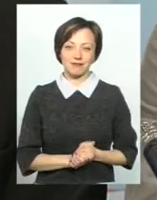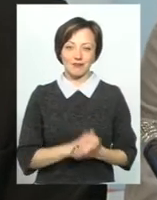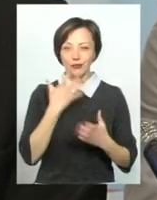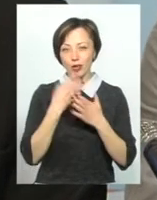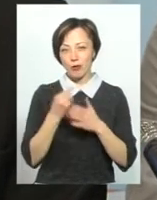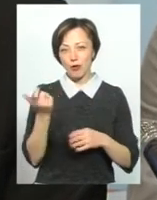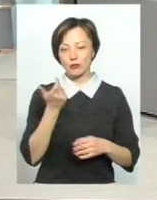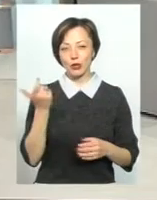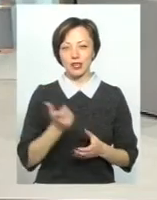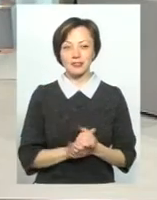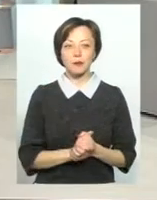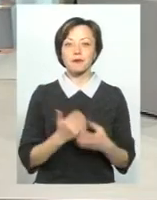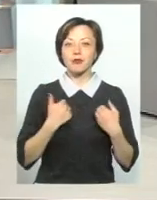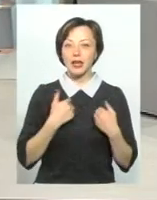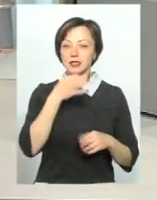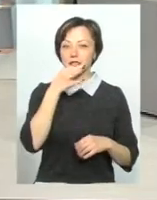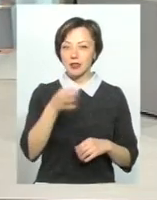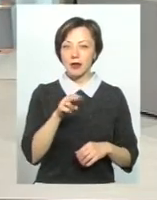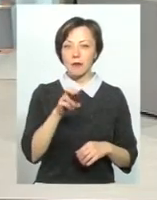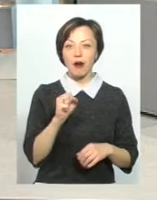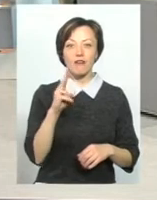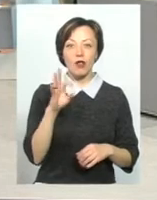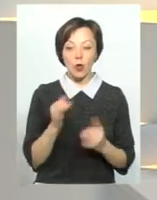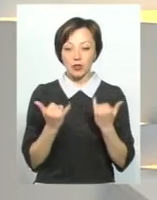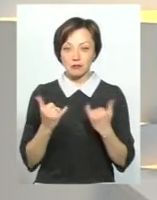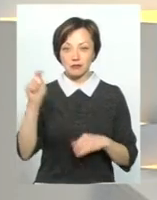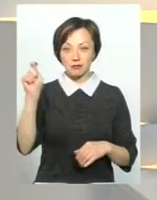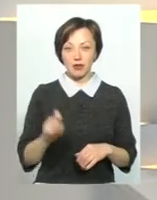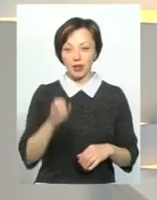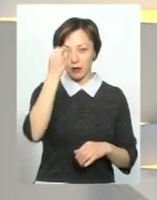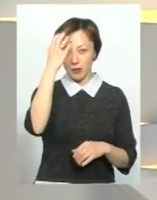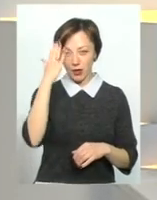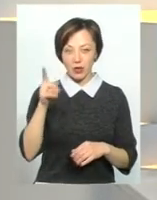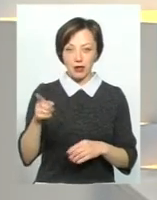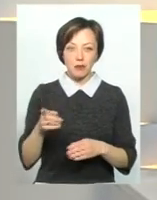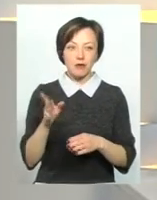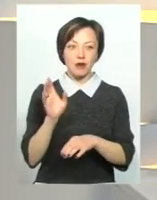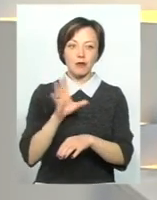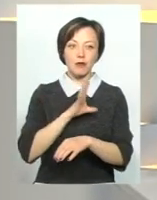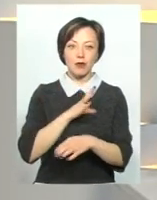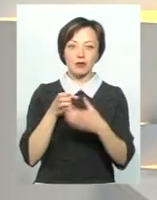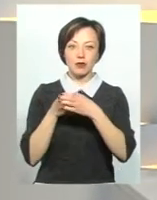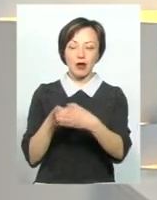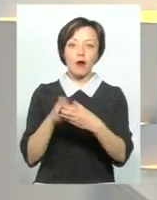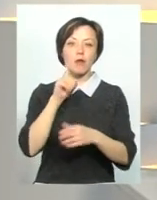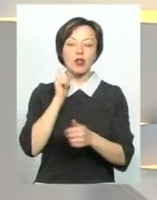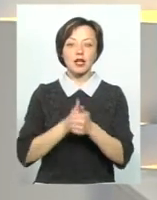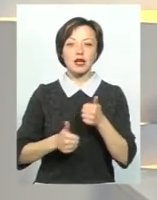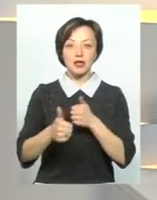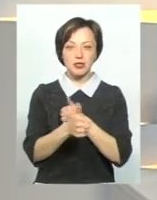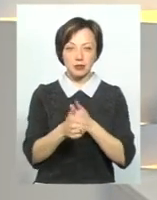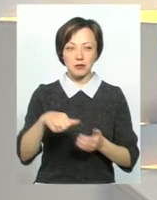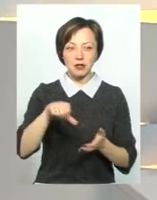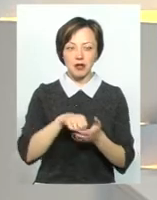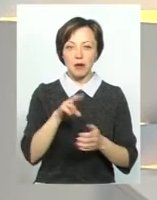господарстві. Я зауважу, що Павло щойно з Японії. Там зупинявся корабель молодих лідерів, про які я згадувала на початку,